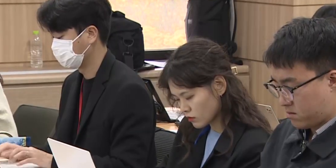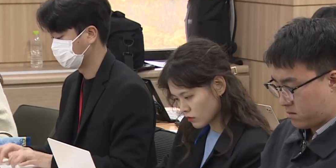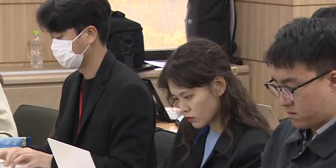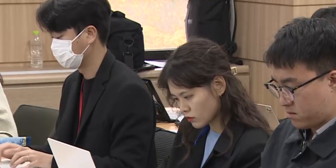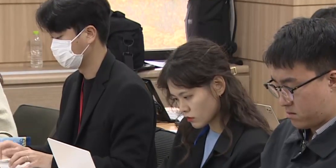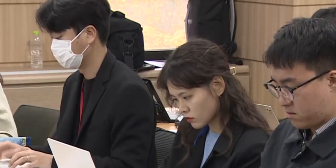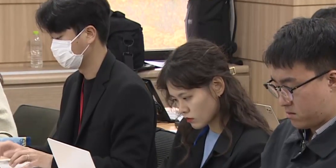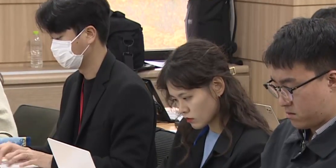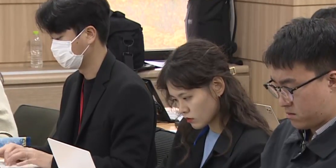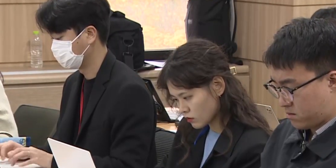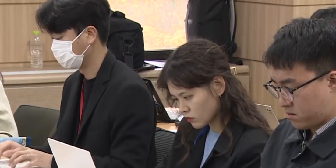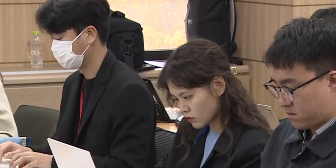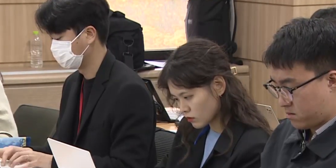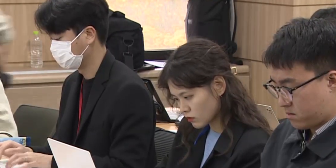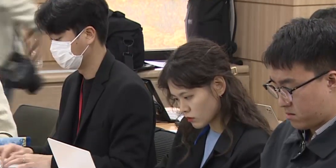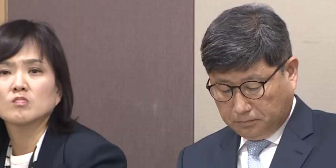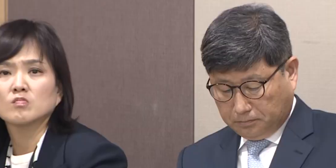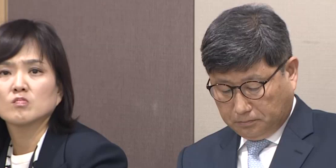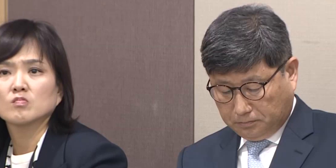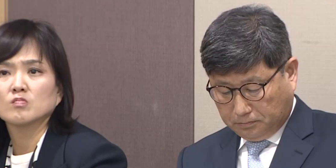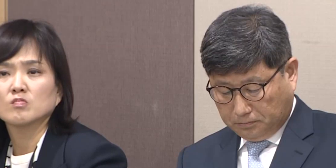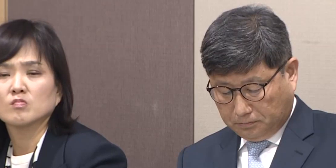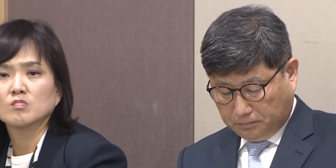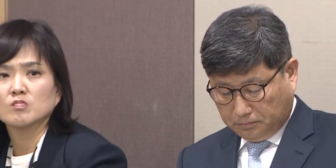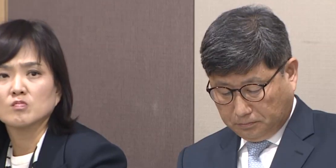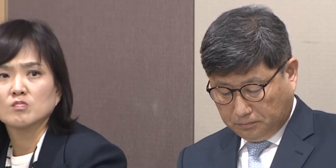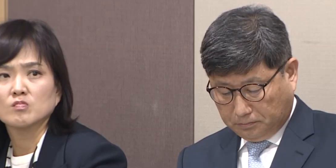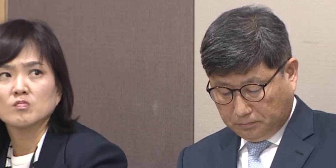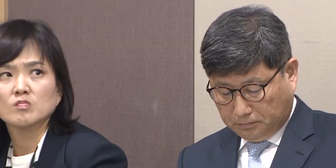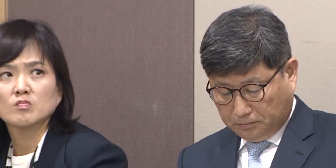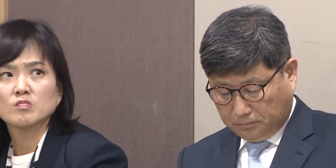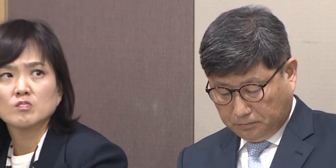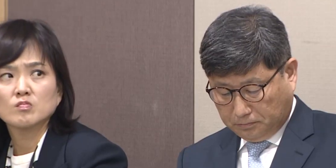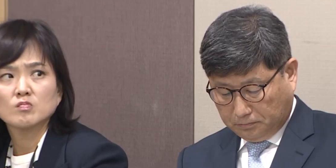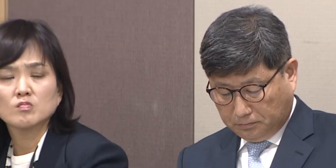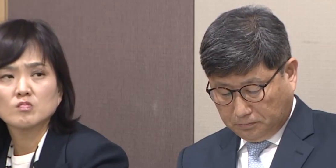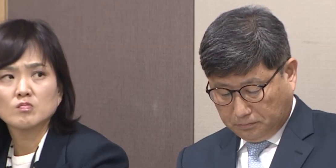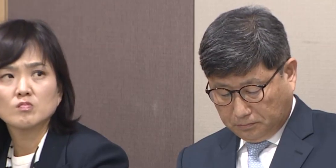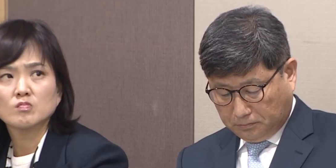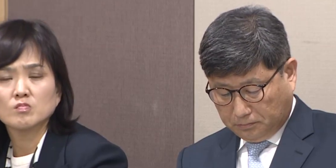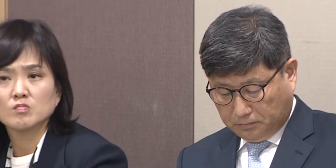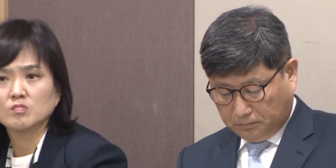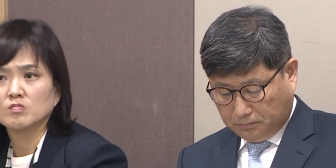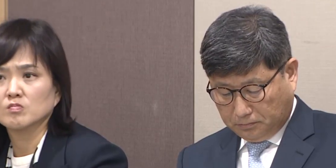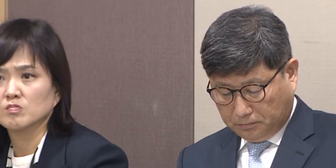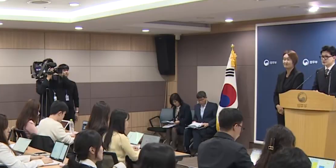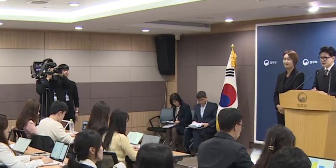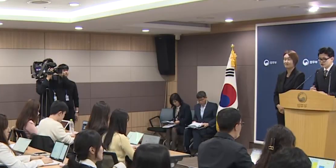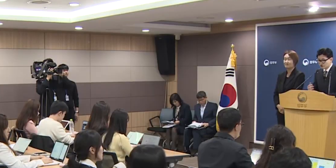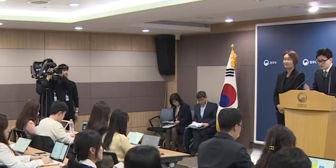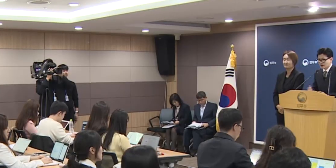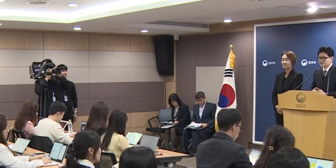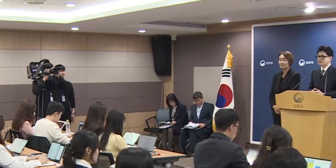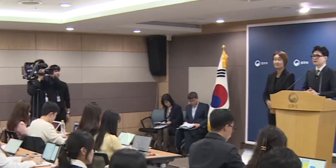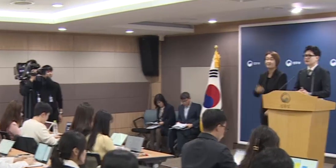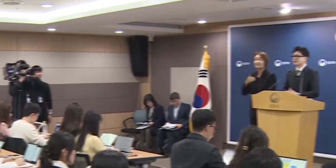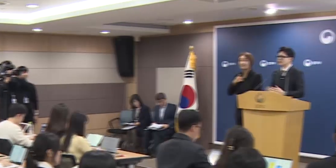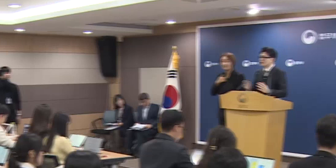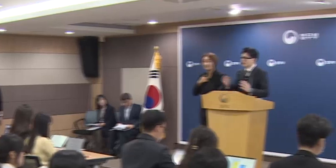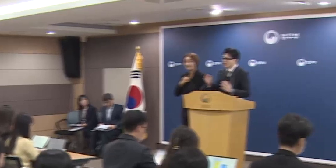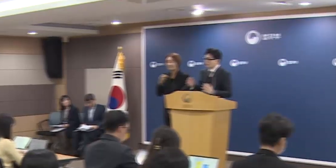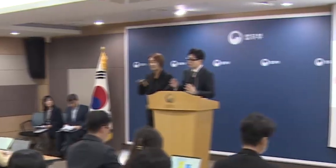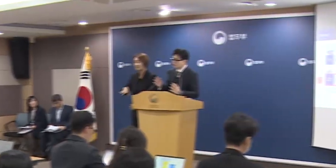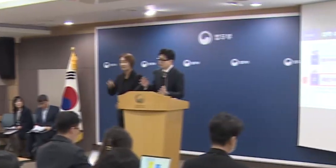법무부 안에 따르면 13세 미만 아동을 대상으로 한 성범죄자나 3회 이상 성폭력 범죄로 10년